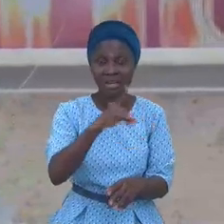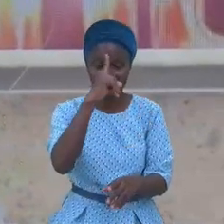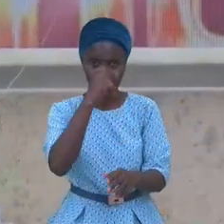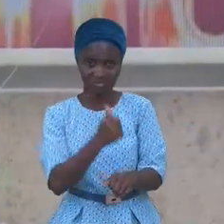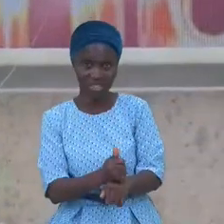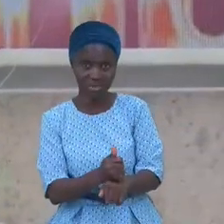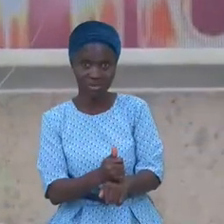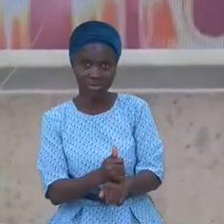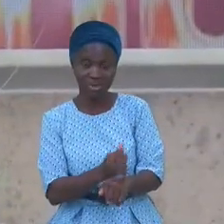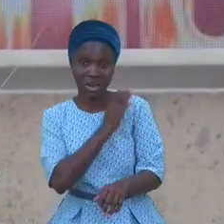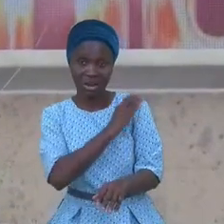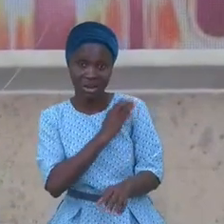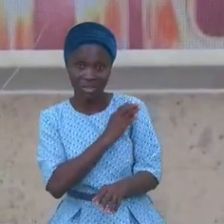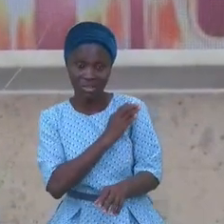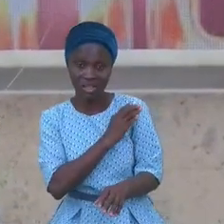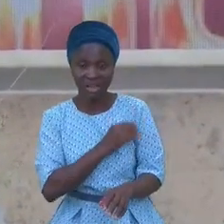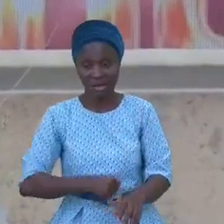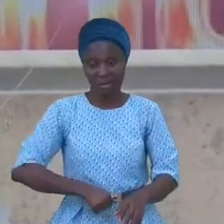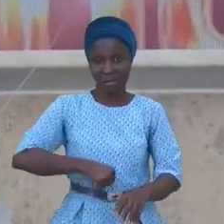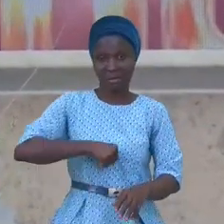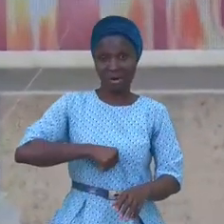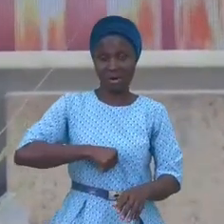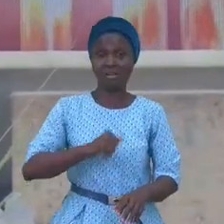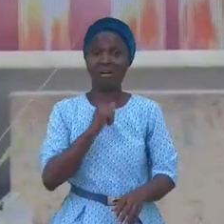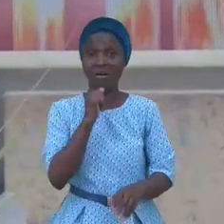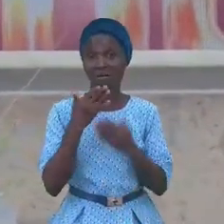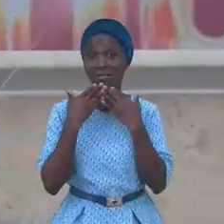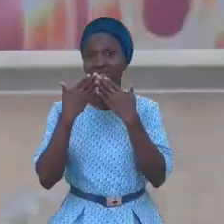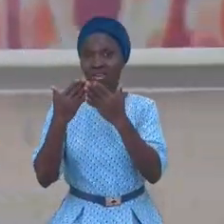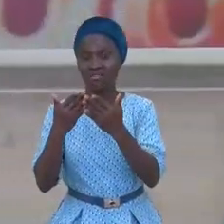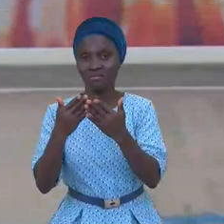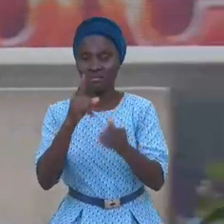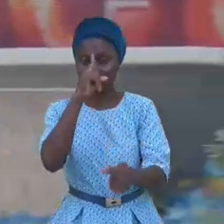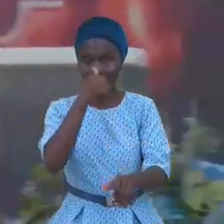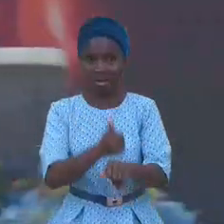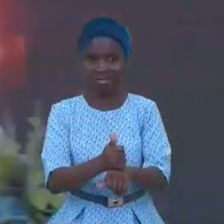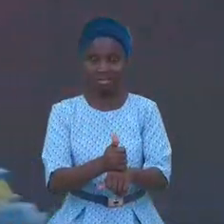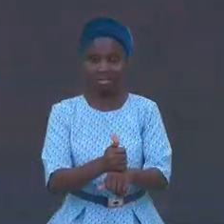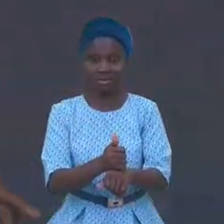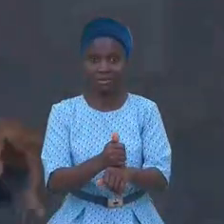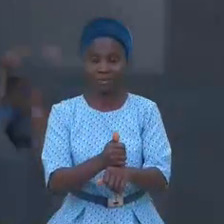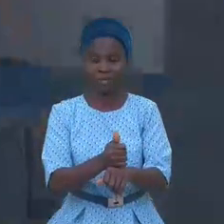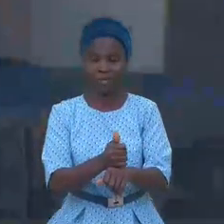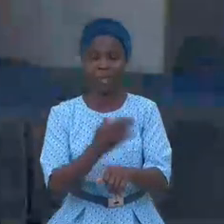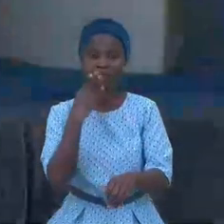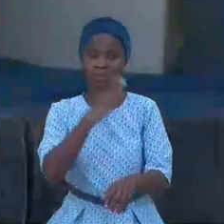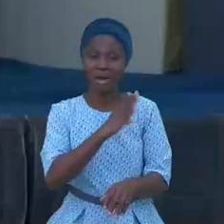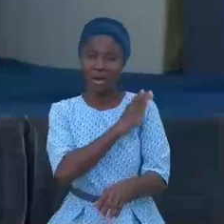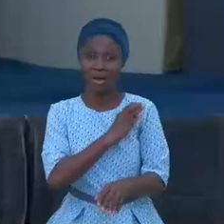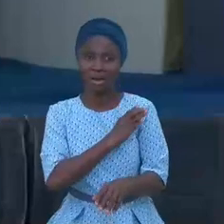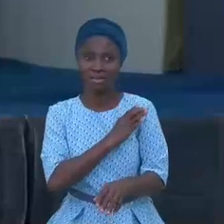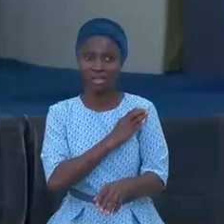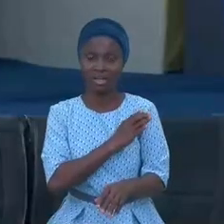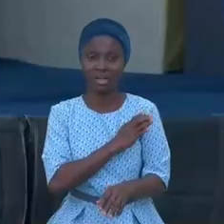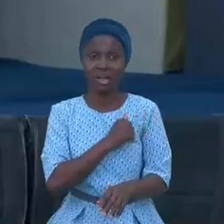les mauvaises attitudes, l'attitude orgueilleuse, l'attitude ingrate, toutes ces mauvaises attitudes ne vont pas